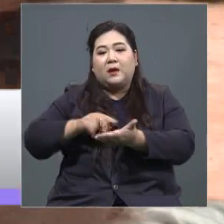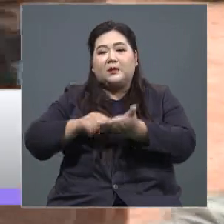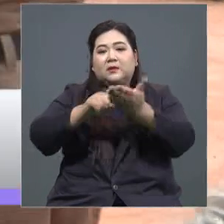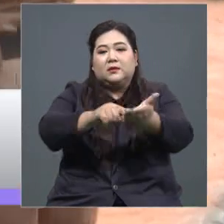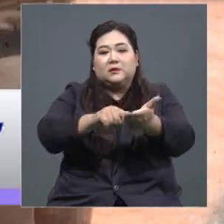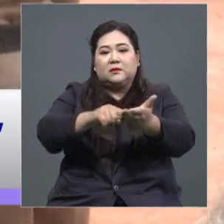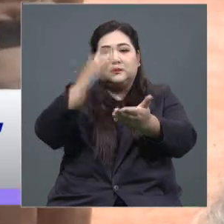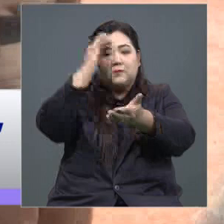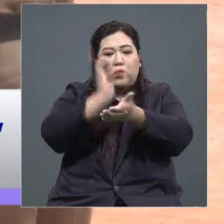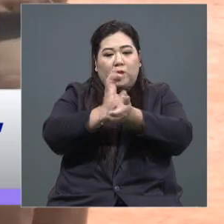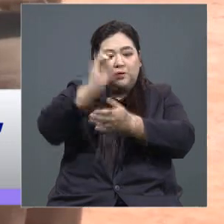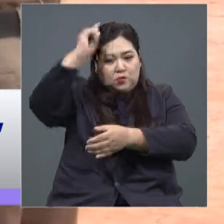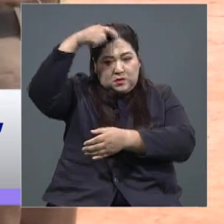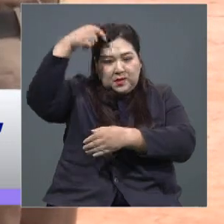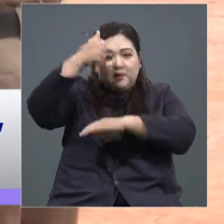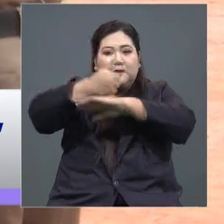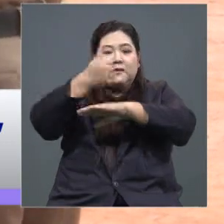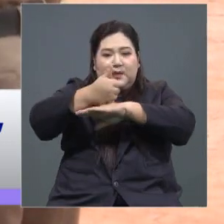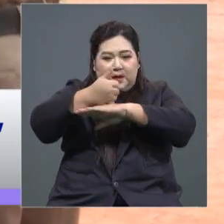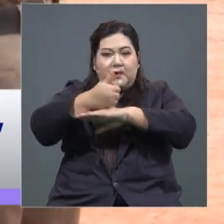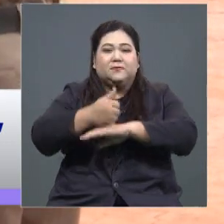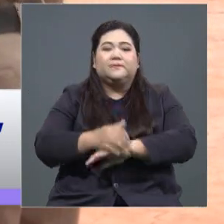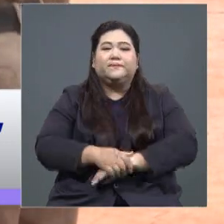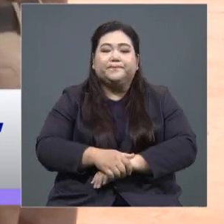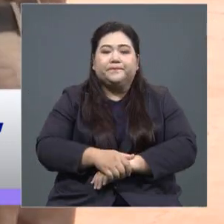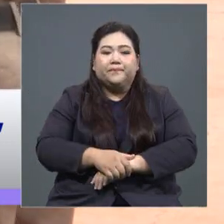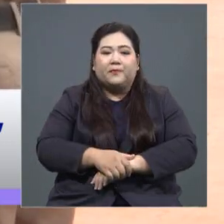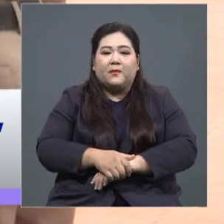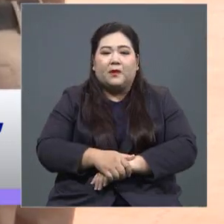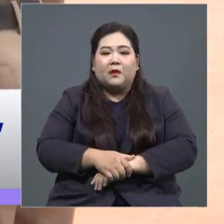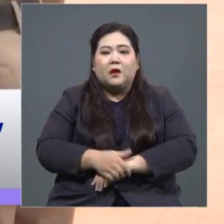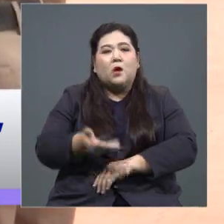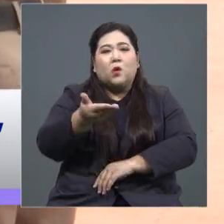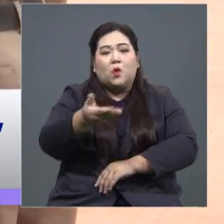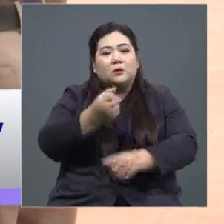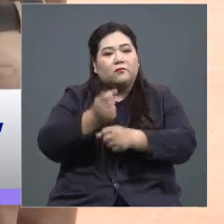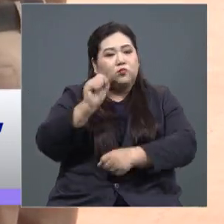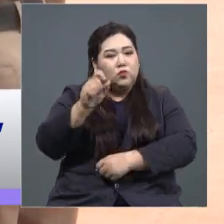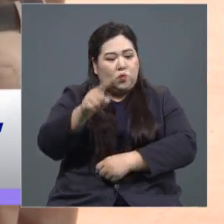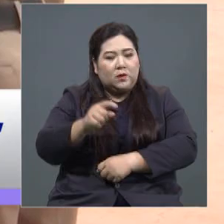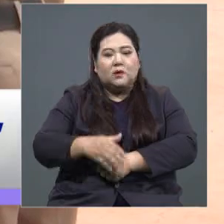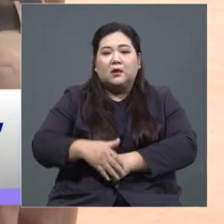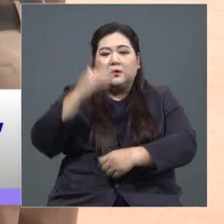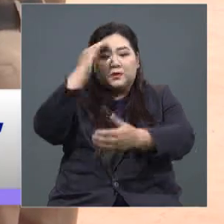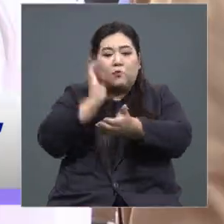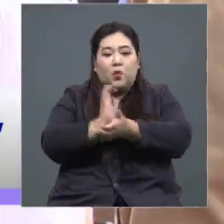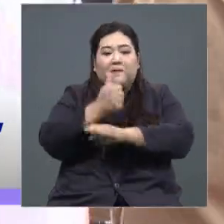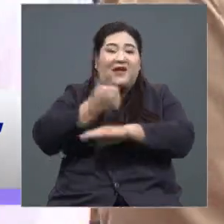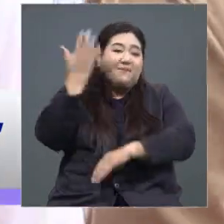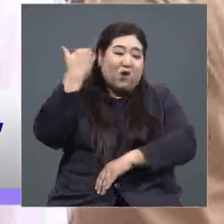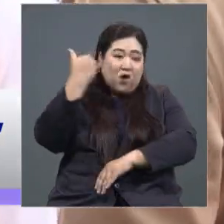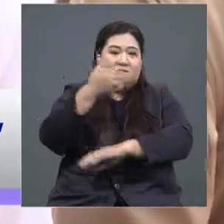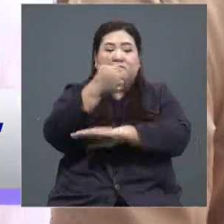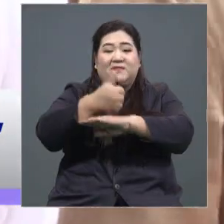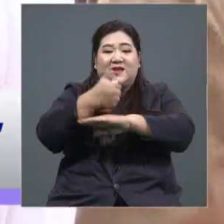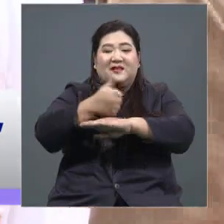อกต่อศักดิ์สุขมิมลผู้บัญชาการตำรวจแห่งชาติบอกว่าให้เร่งรัดดำเนินคดีกับพลตำรวจเอกต่อศักดิ์กับภรรยาหลัง